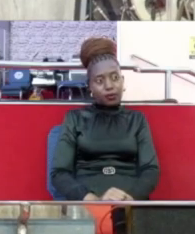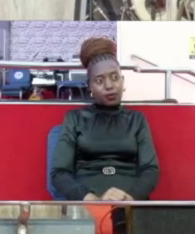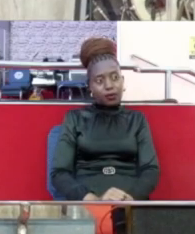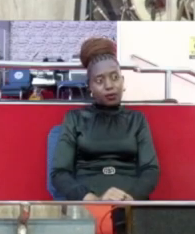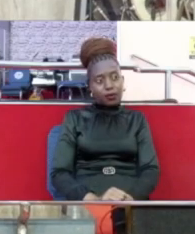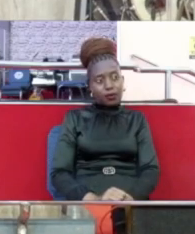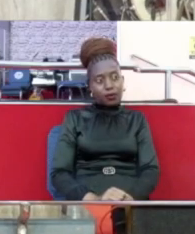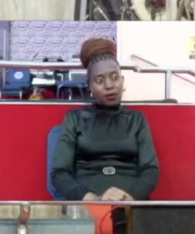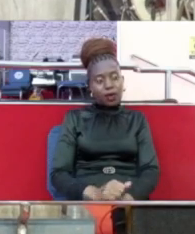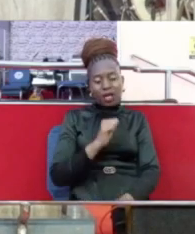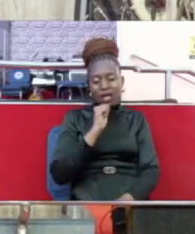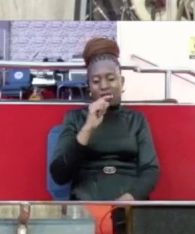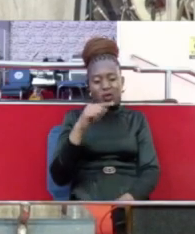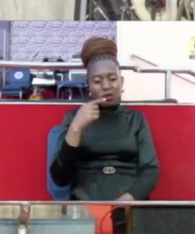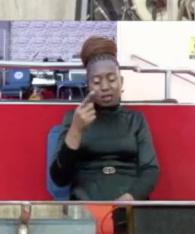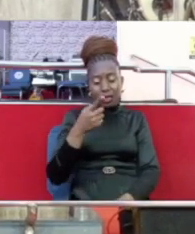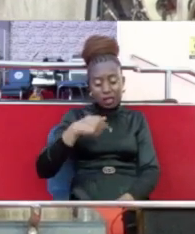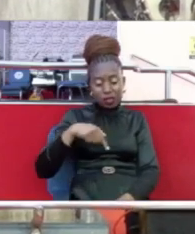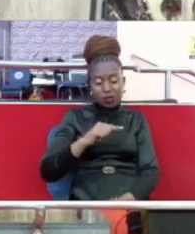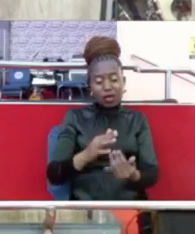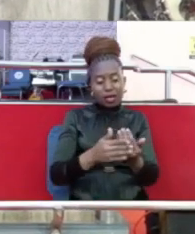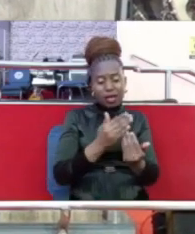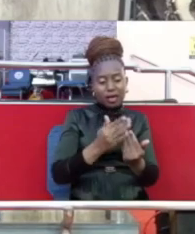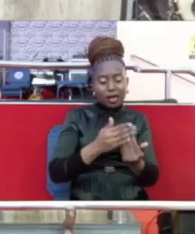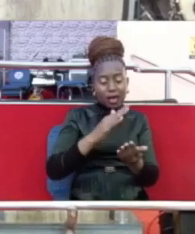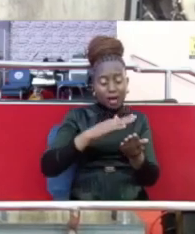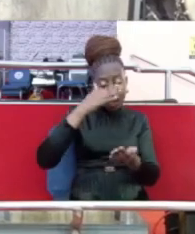the people. Usiniambie kwamba tunawajali ng'ombe zaidi